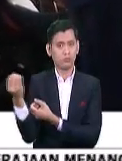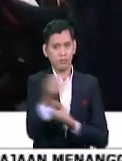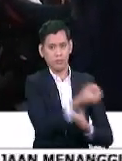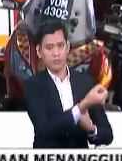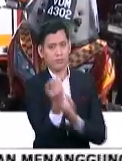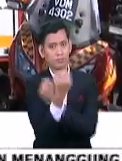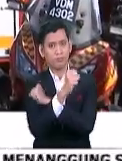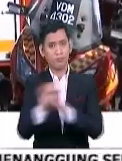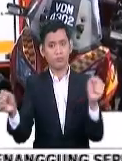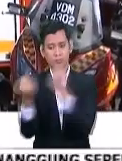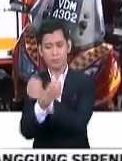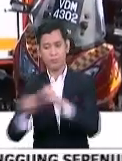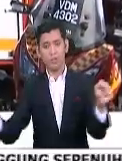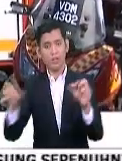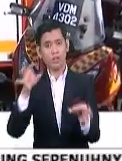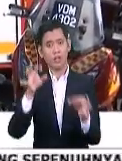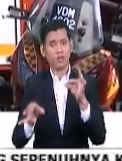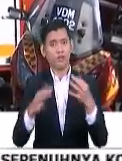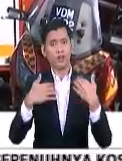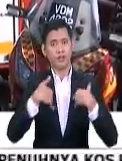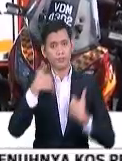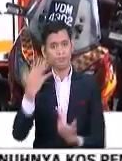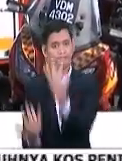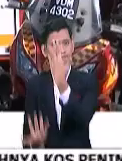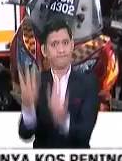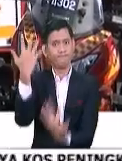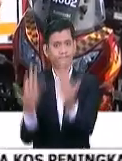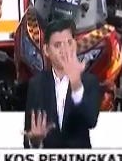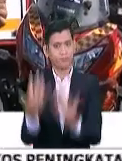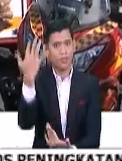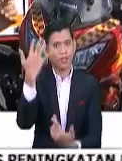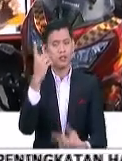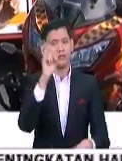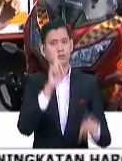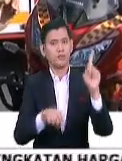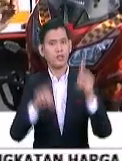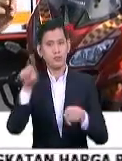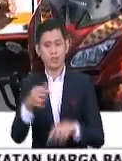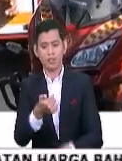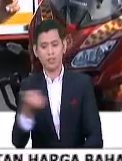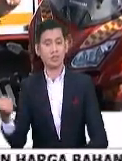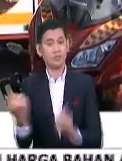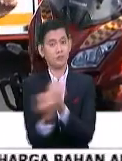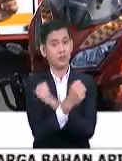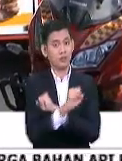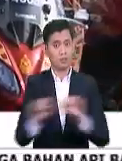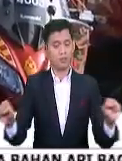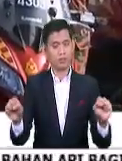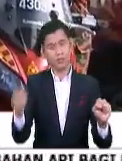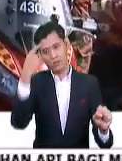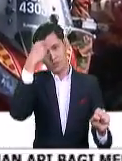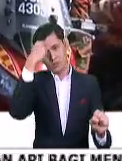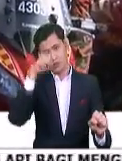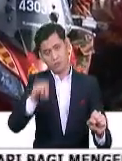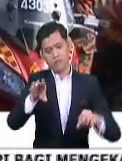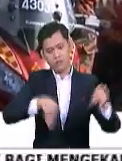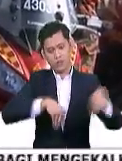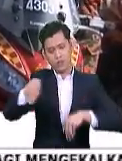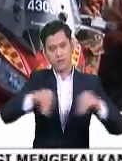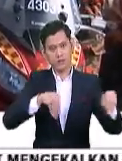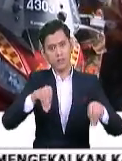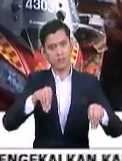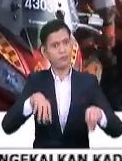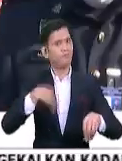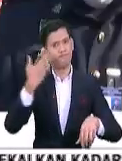siaga menghadapi sebarang insiden kebakaran aset berbagai jenis me Bomba turut bersedia untuk digerakkan pada bila-bila